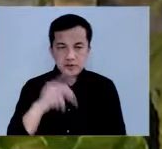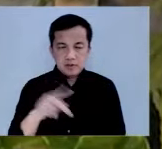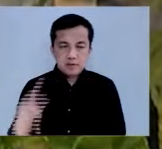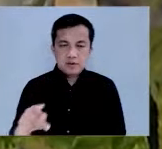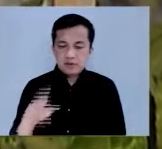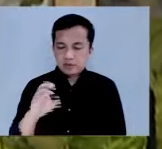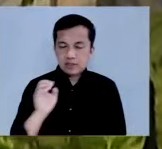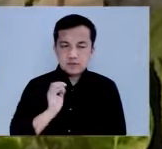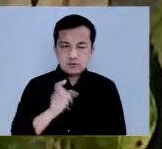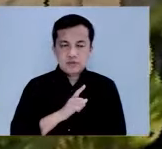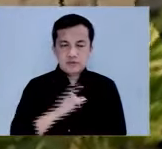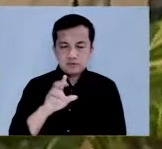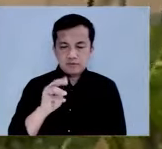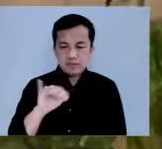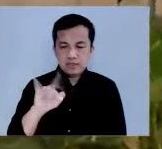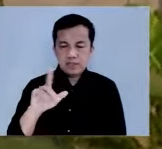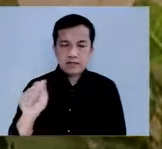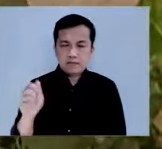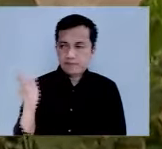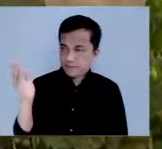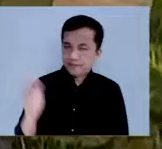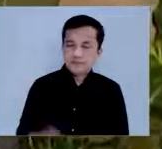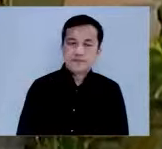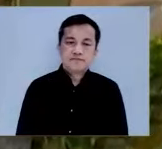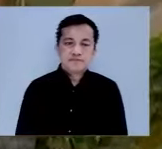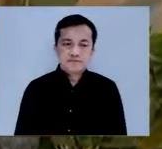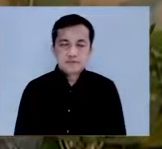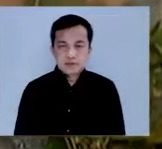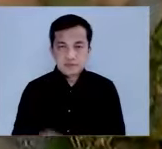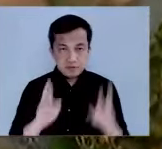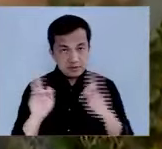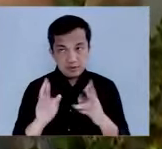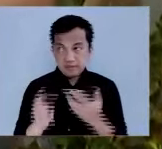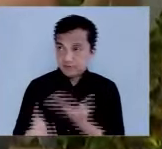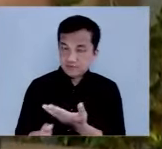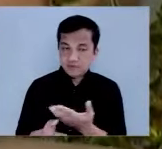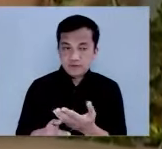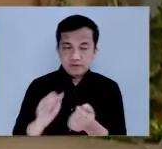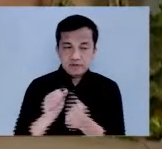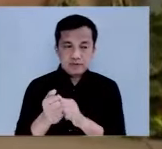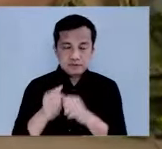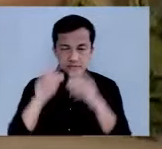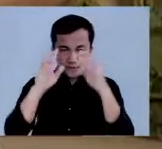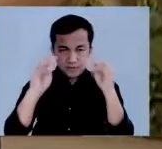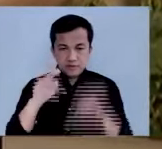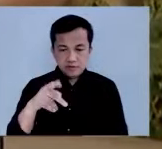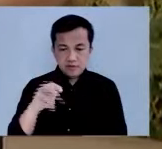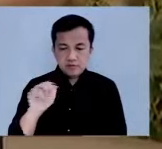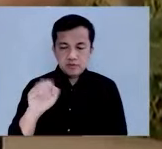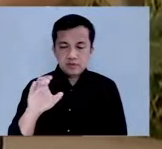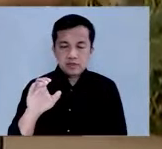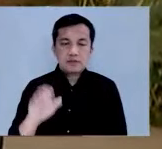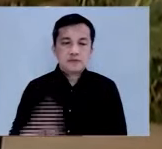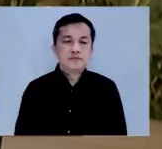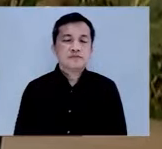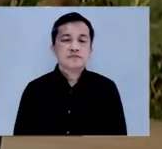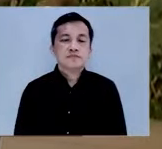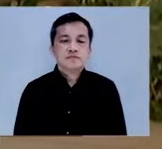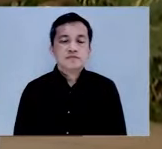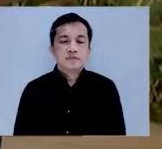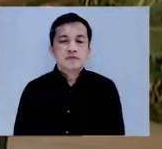Mila Clarete may pengi councelor handa na po ba kayong maging mayor ng porak para po sa